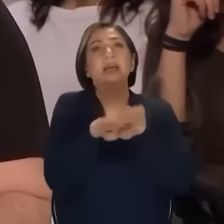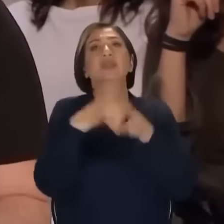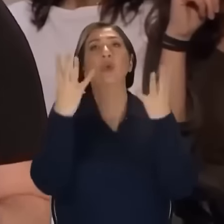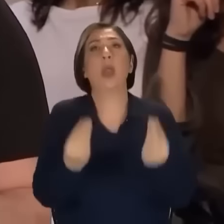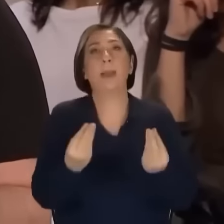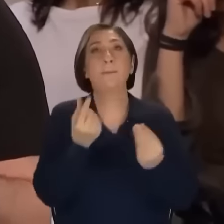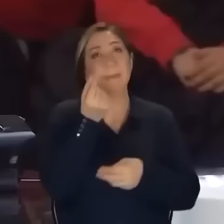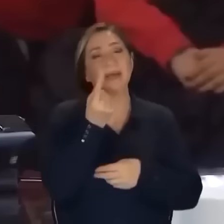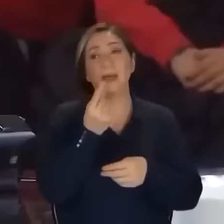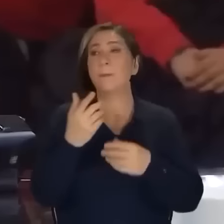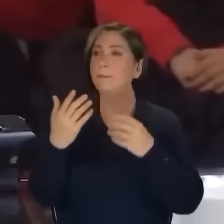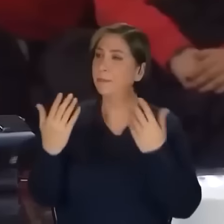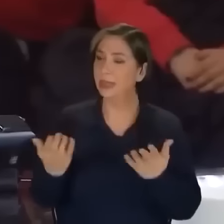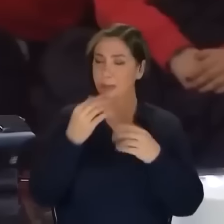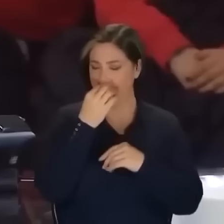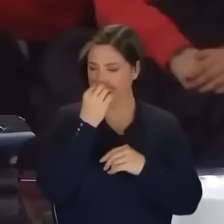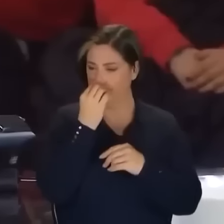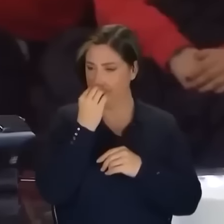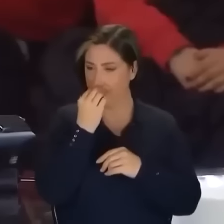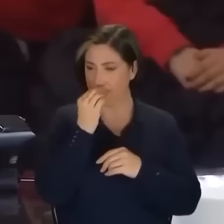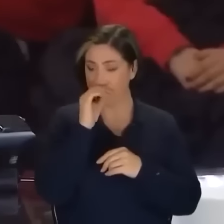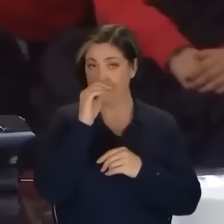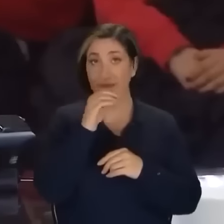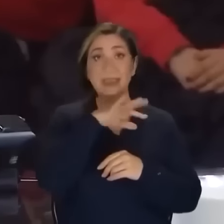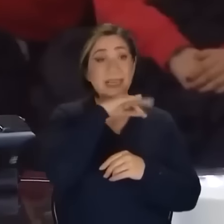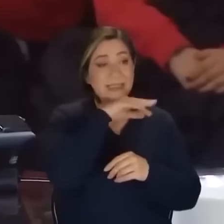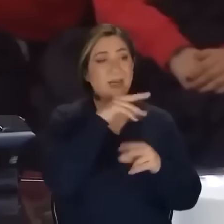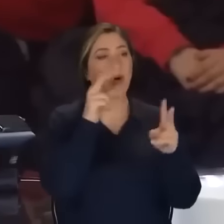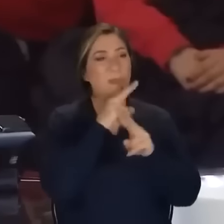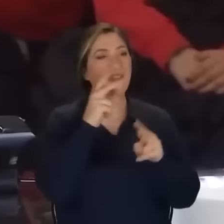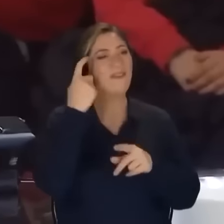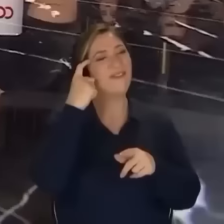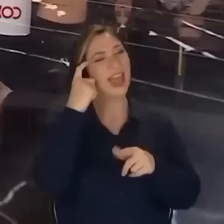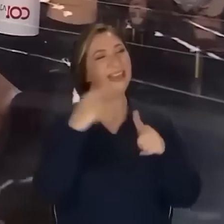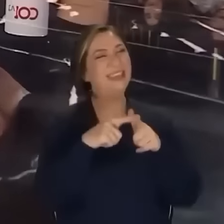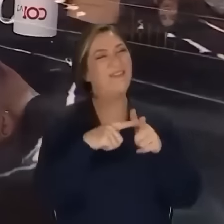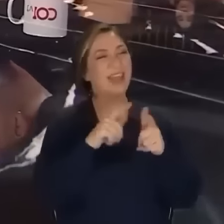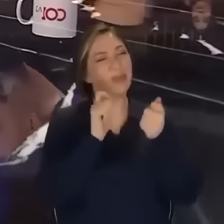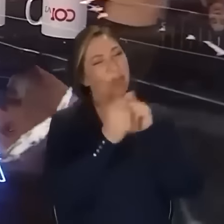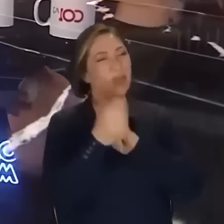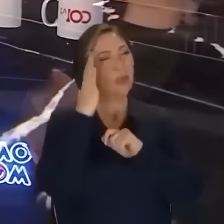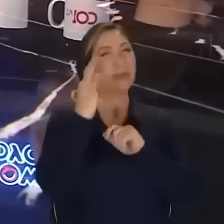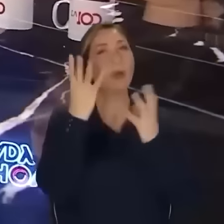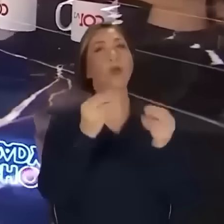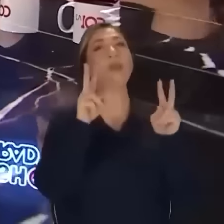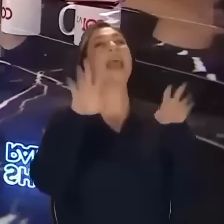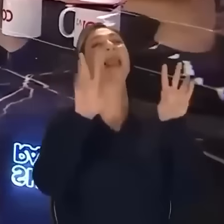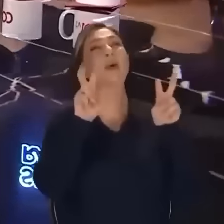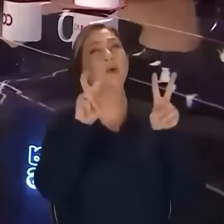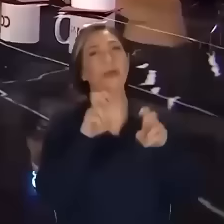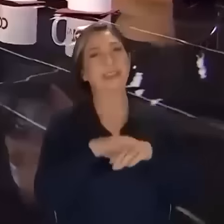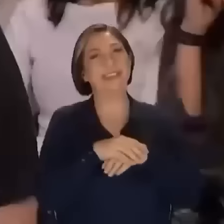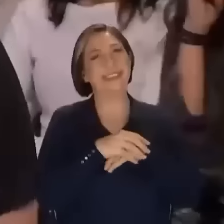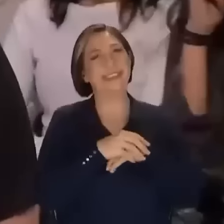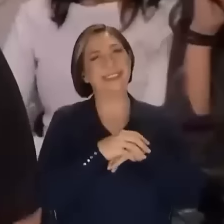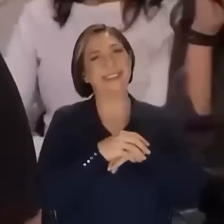bir Peki şey soracağım Bu yaşlı komedyen filozofa döndü falan değil yani konu biraz